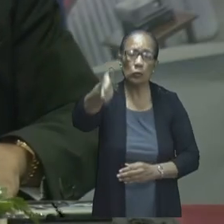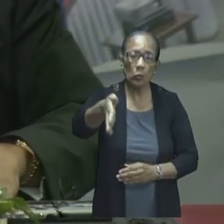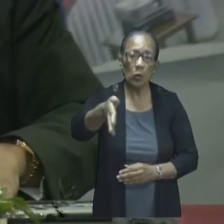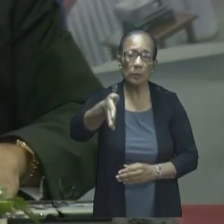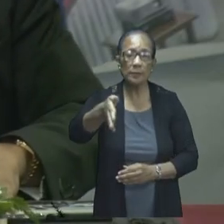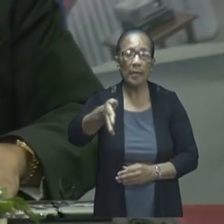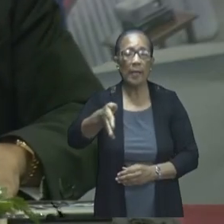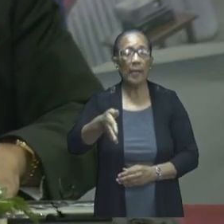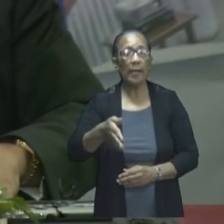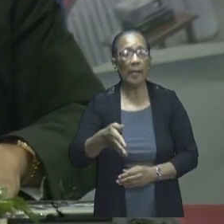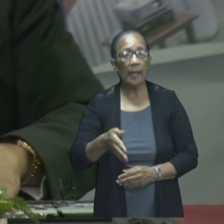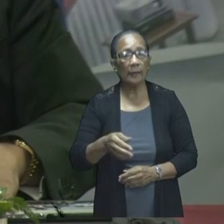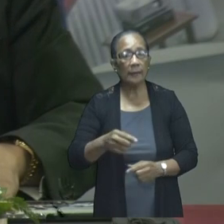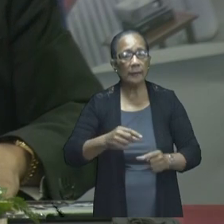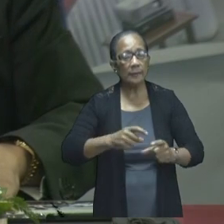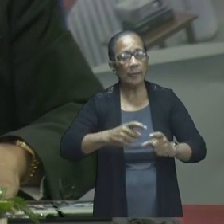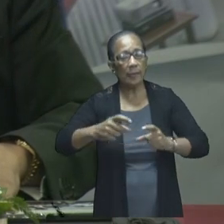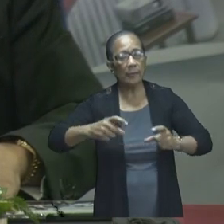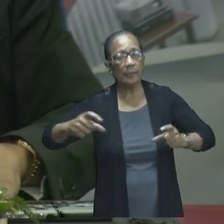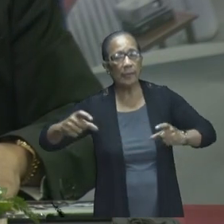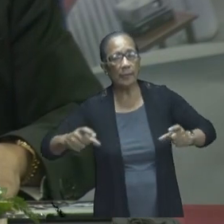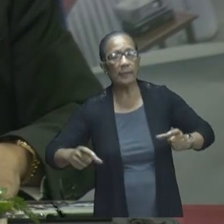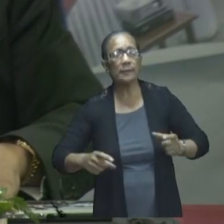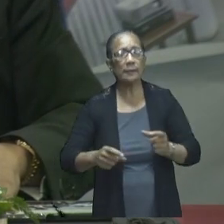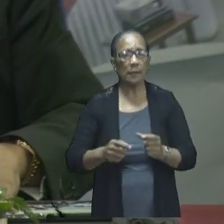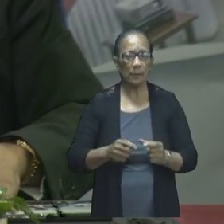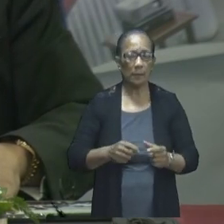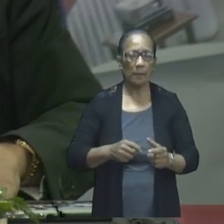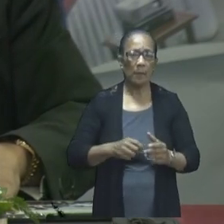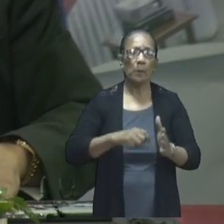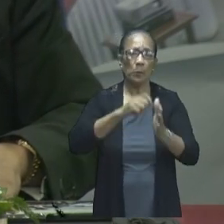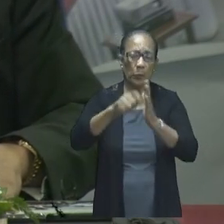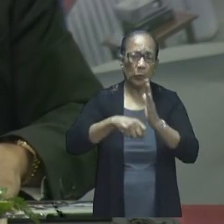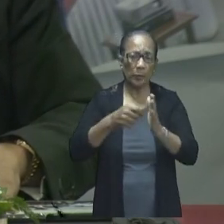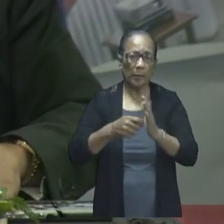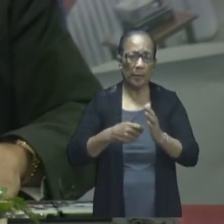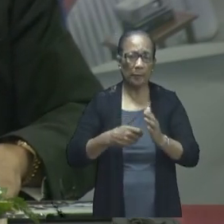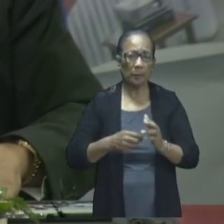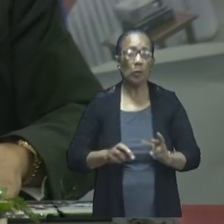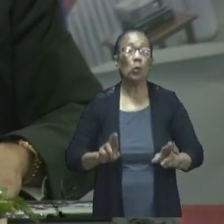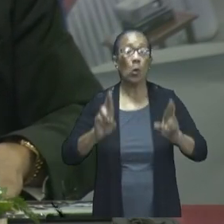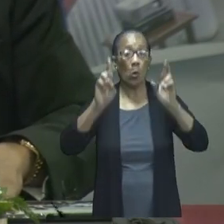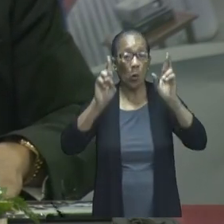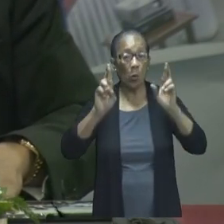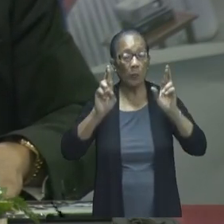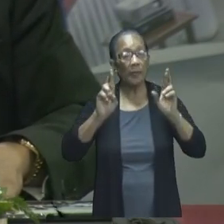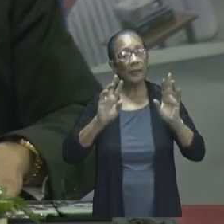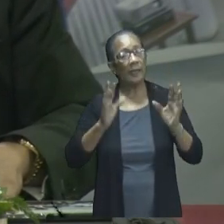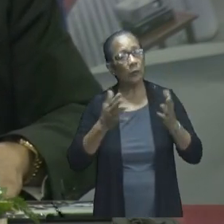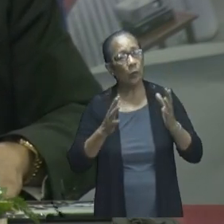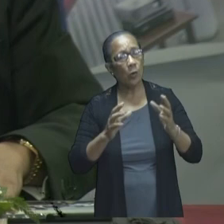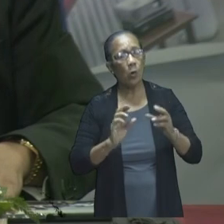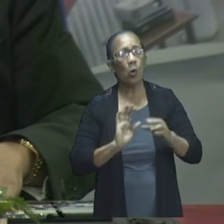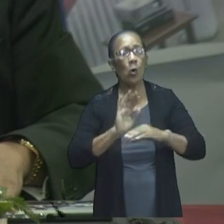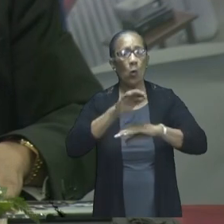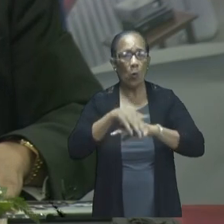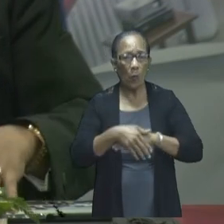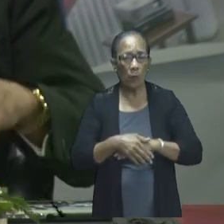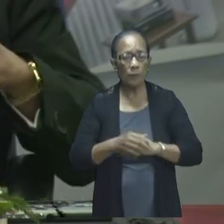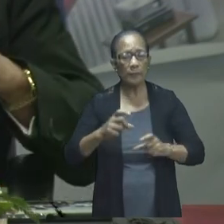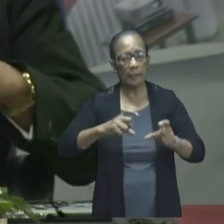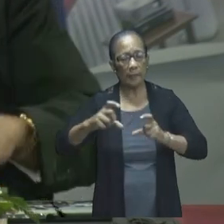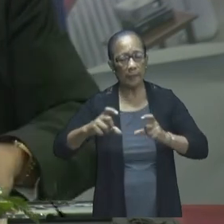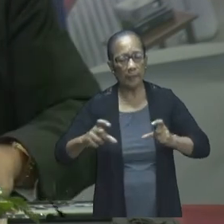strategische project in de en ik hoop dat ook keertje daarvoor apart kunnen praten over die strategische projecten